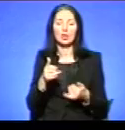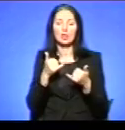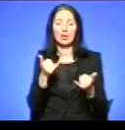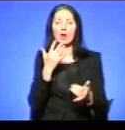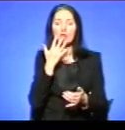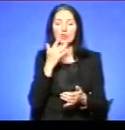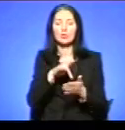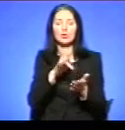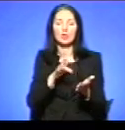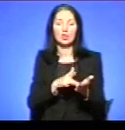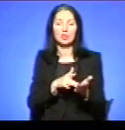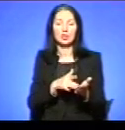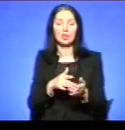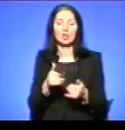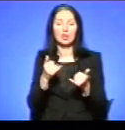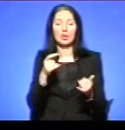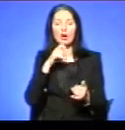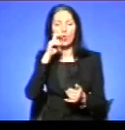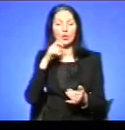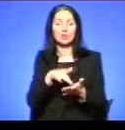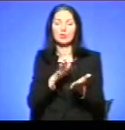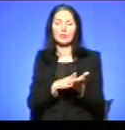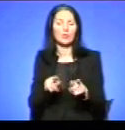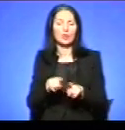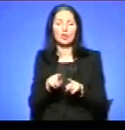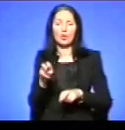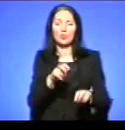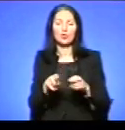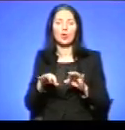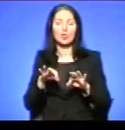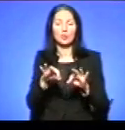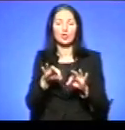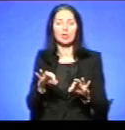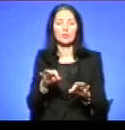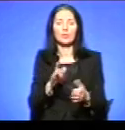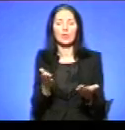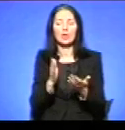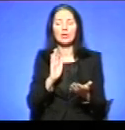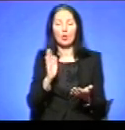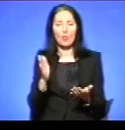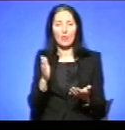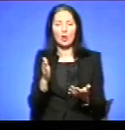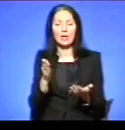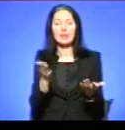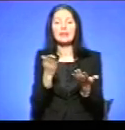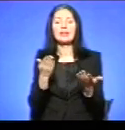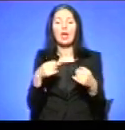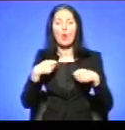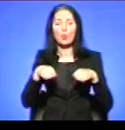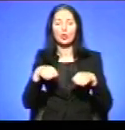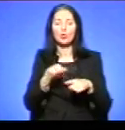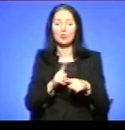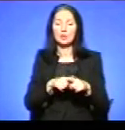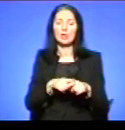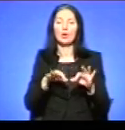іноземних реєстрацій, для української реєстрації однаково. От де збувають ці крадені автомобілі? Можливо, там можна буде шукати